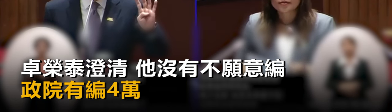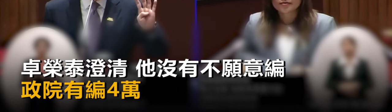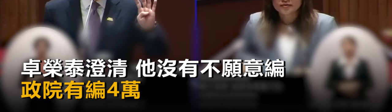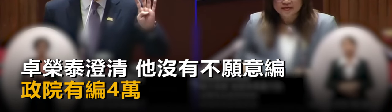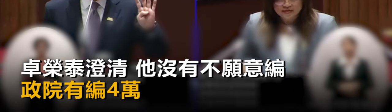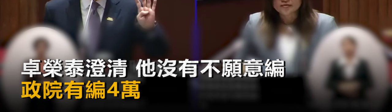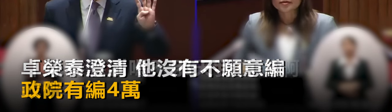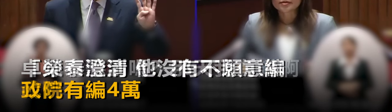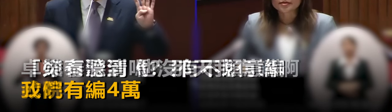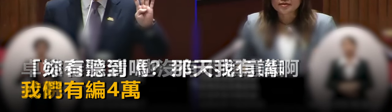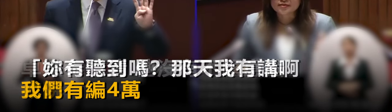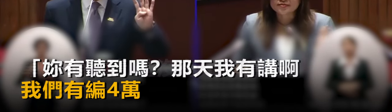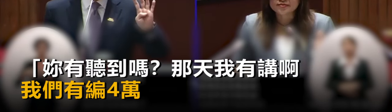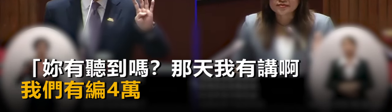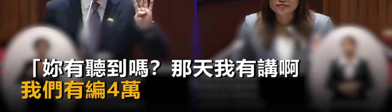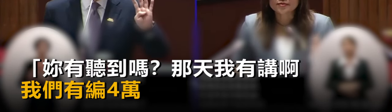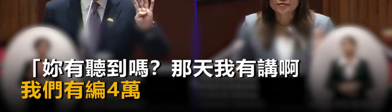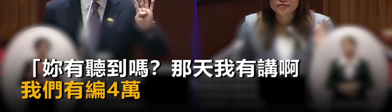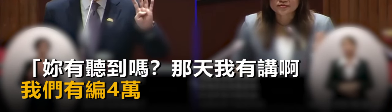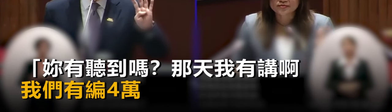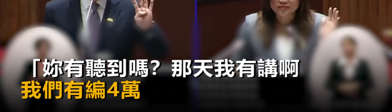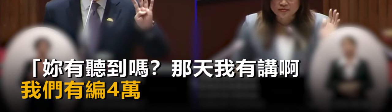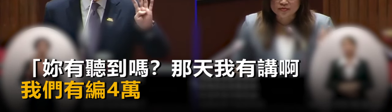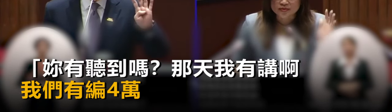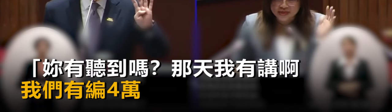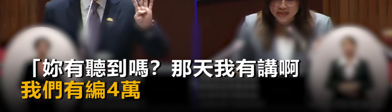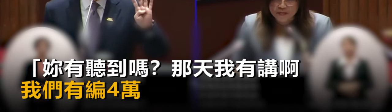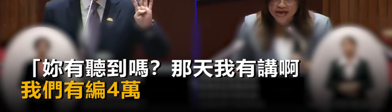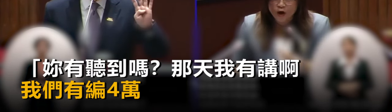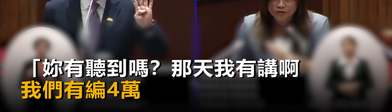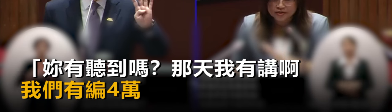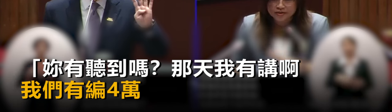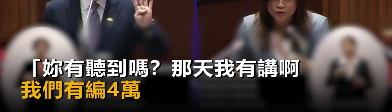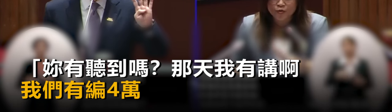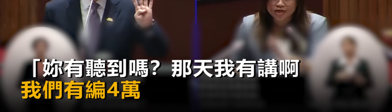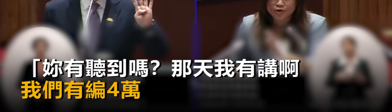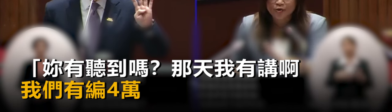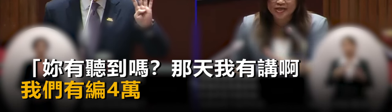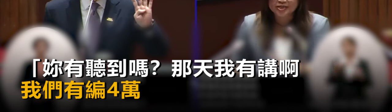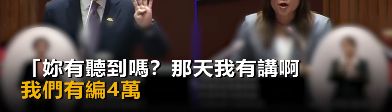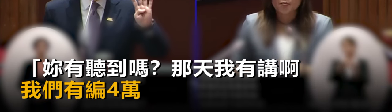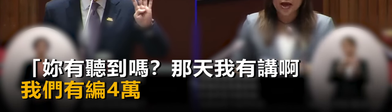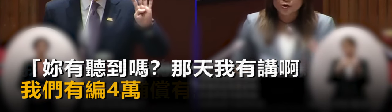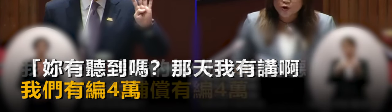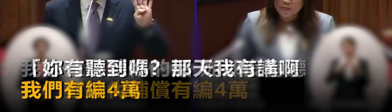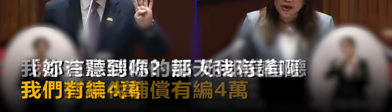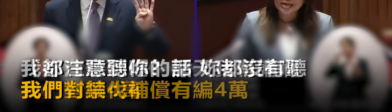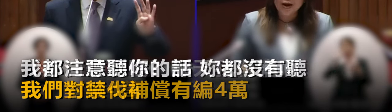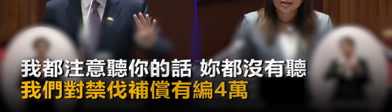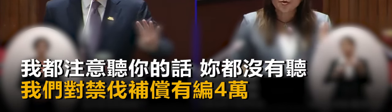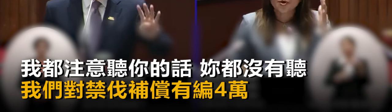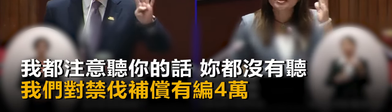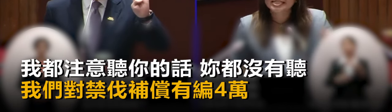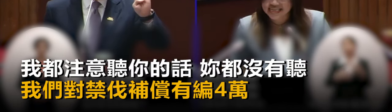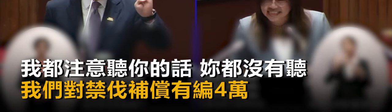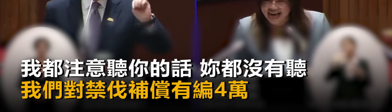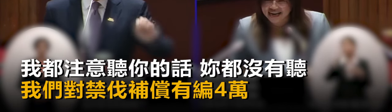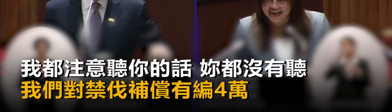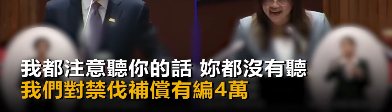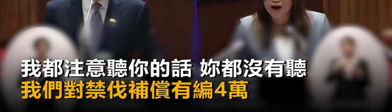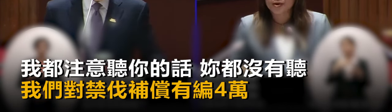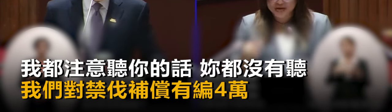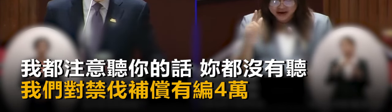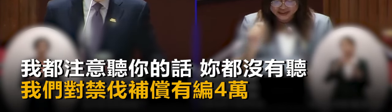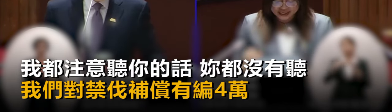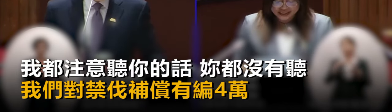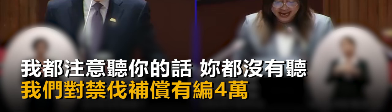有想啊，我们有编四万，对不对？ 你没有总预算回去没有编，如果编的话就不用再协商